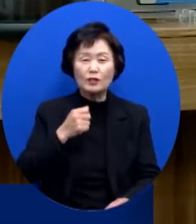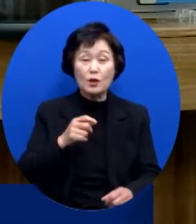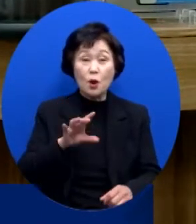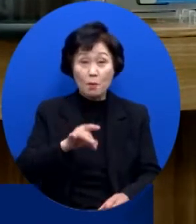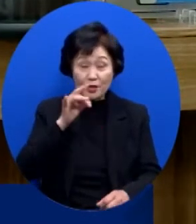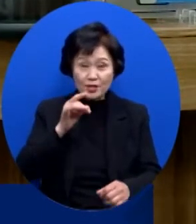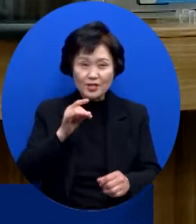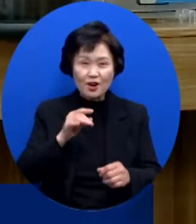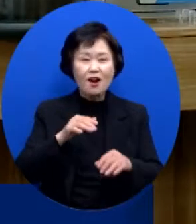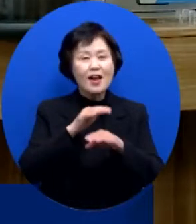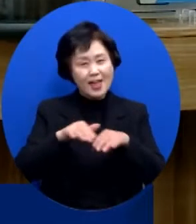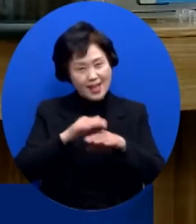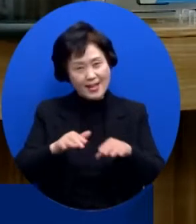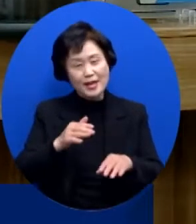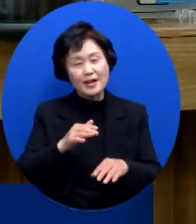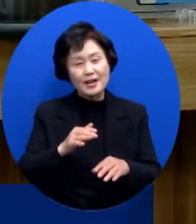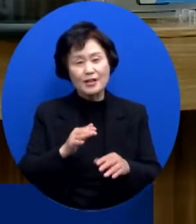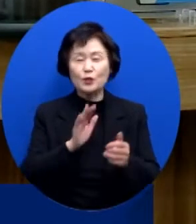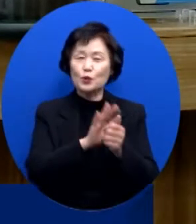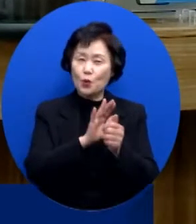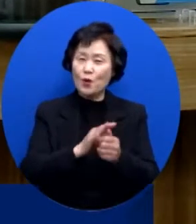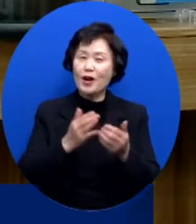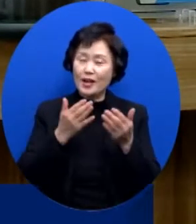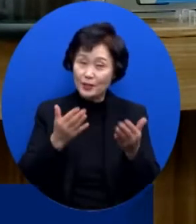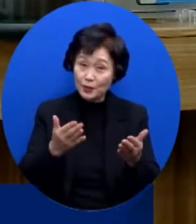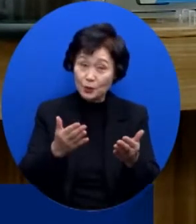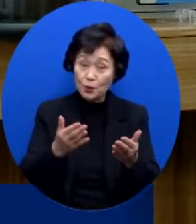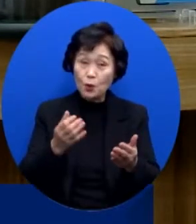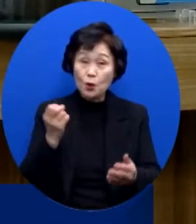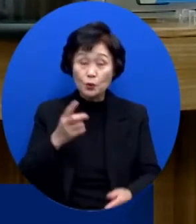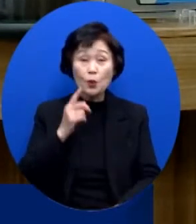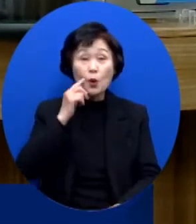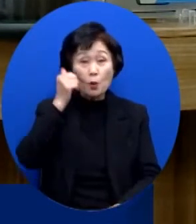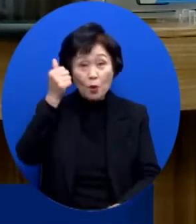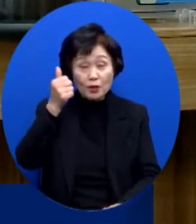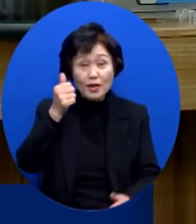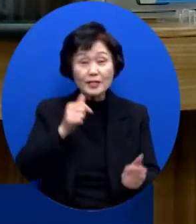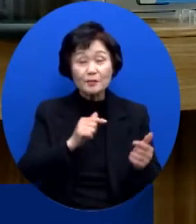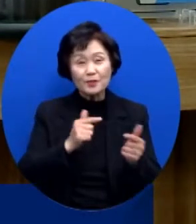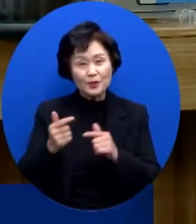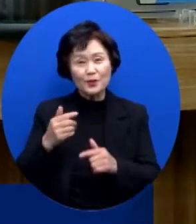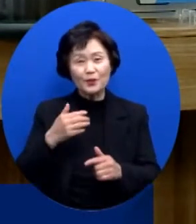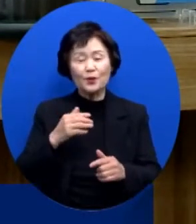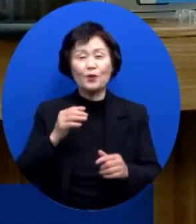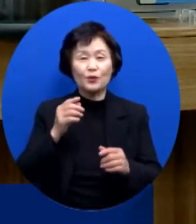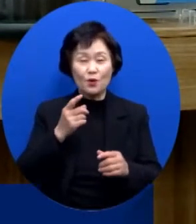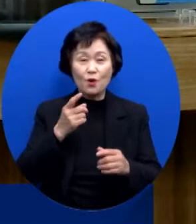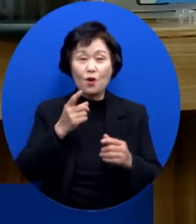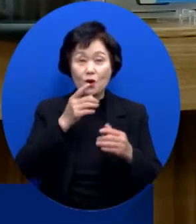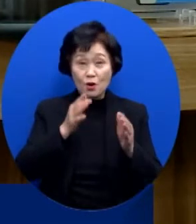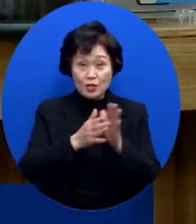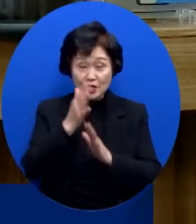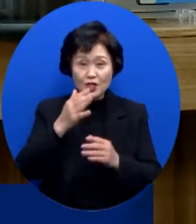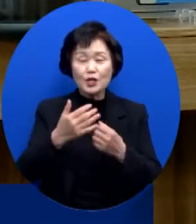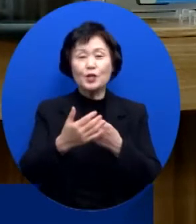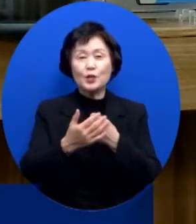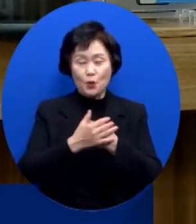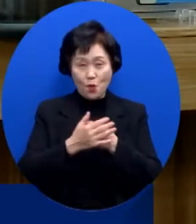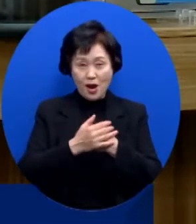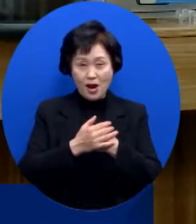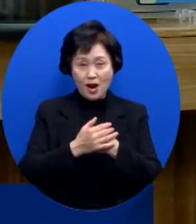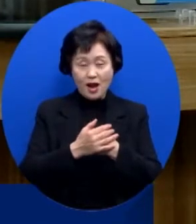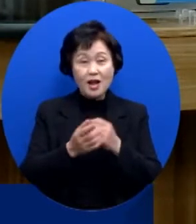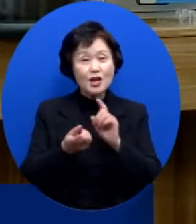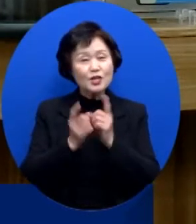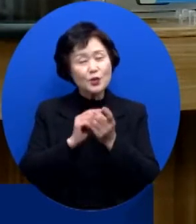다 해결해드리고, 그러니까 목사님들도 저를 신뢰를 하기 시작한 거죠. 그리고 저도 이제 목사님들을